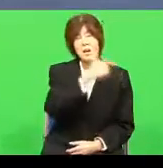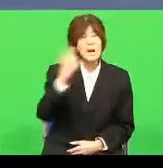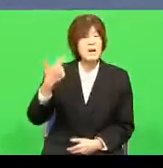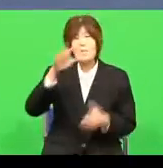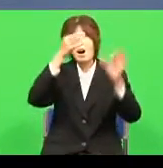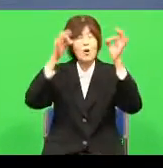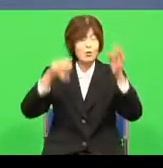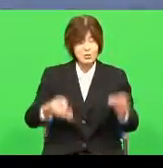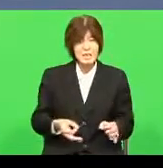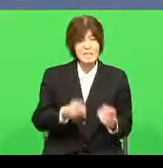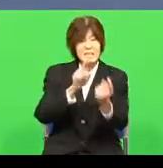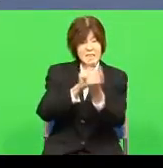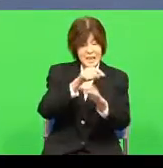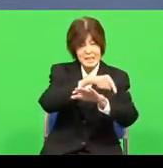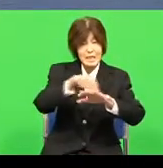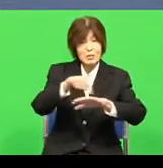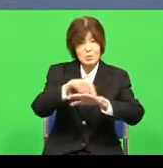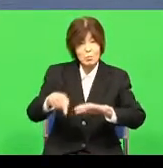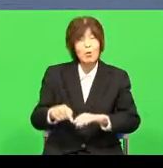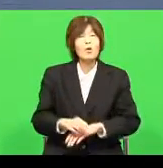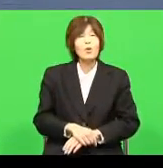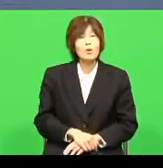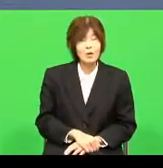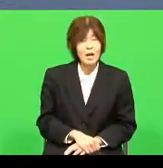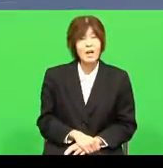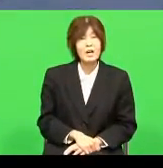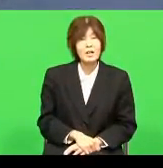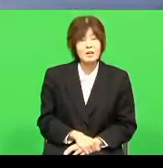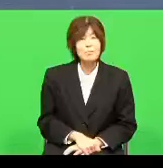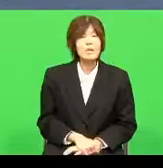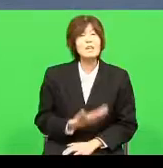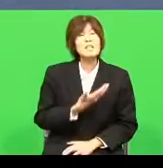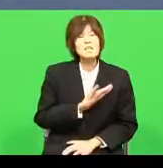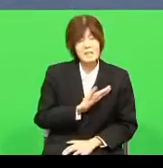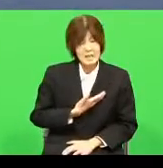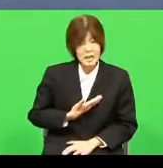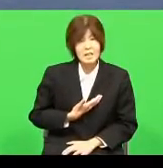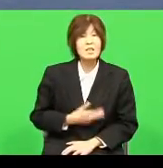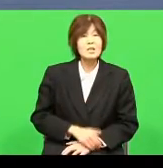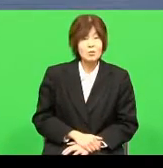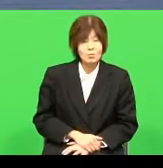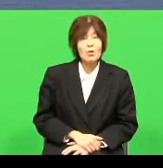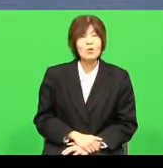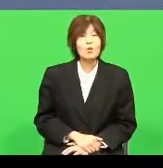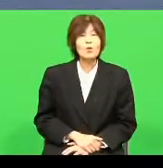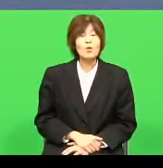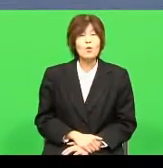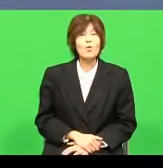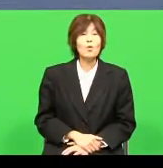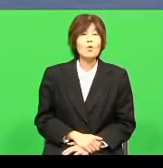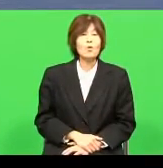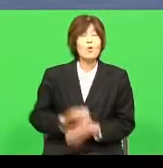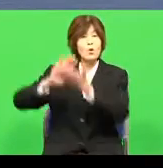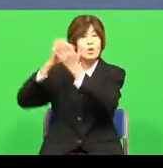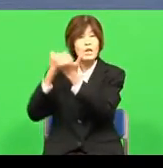OEP対策ももちろんたくさんできなかったのでやめなかったんですけれども